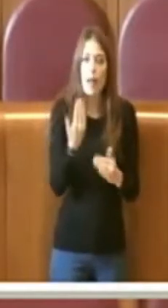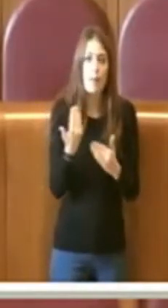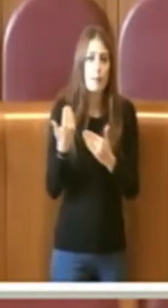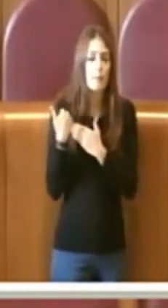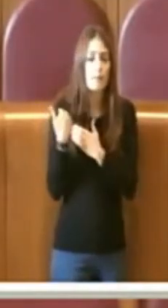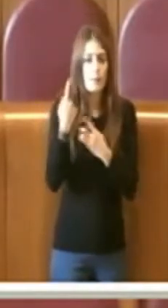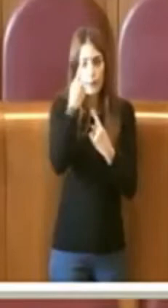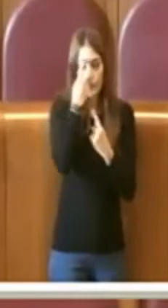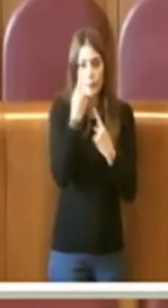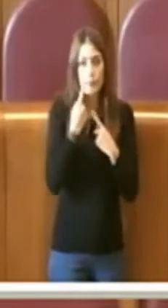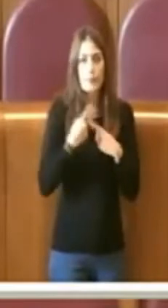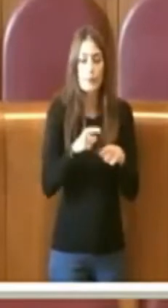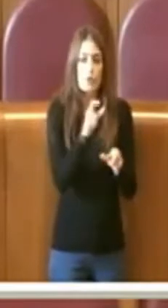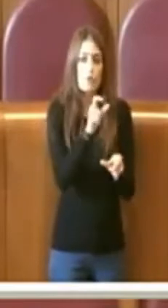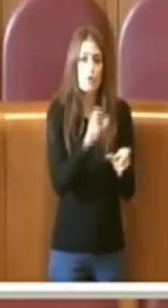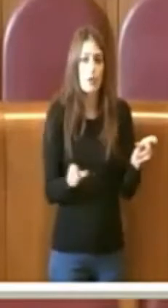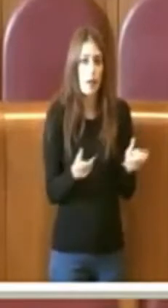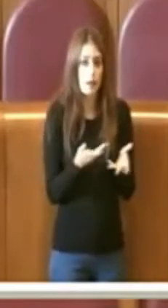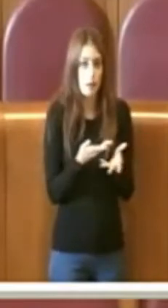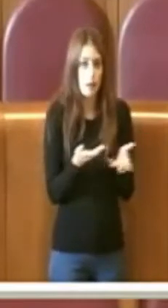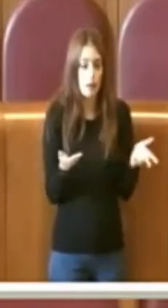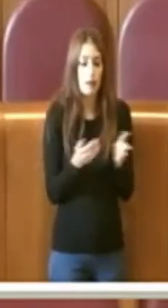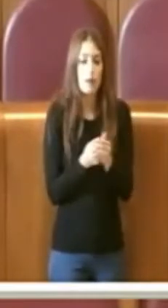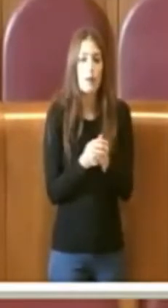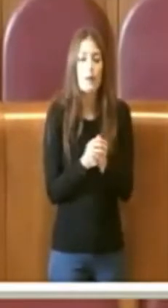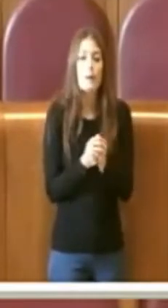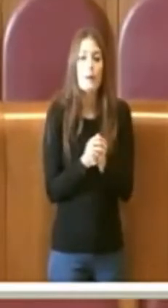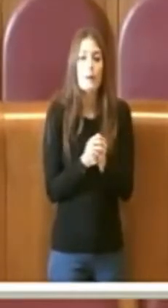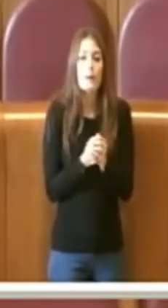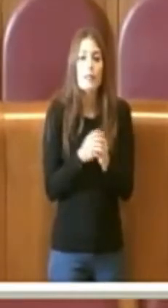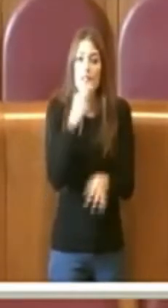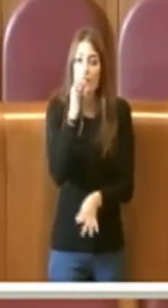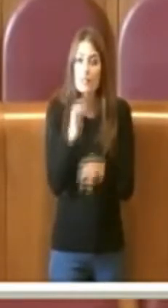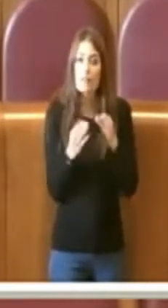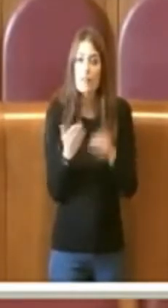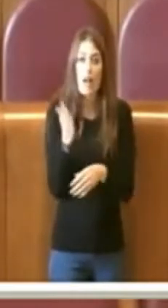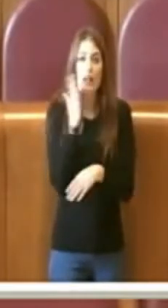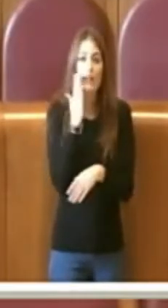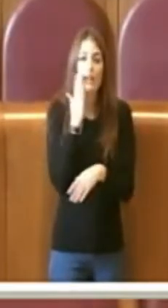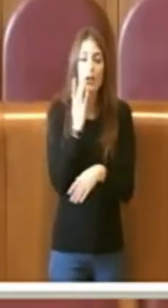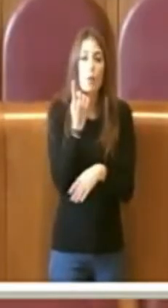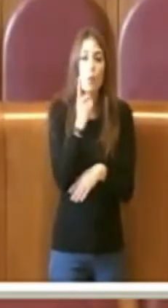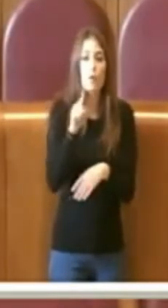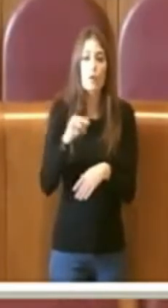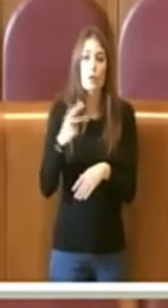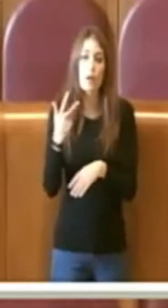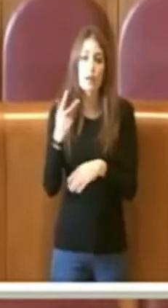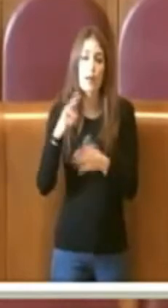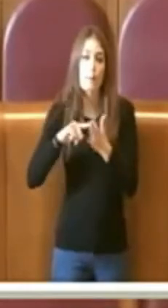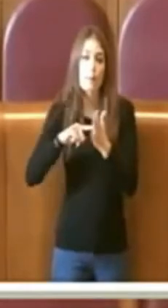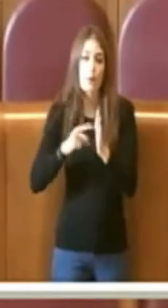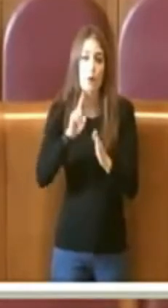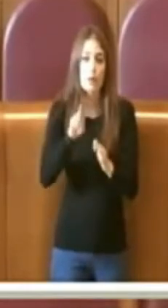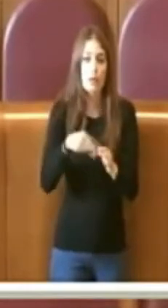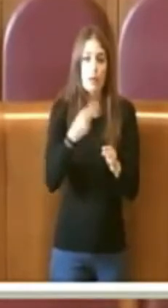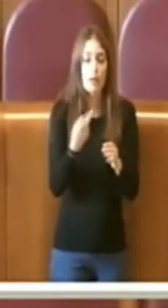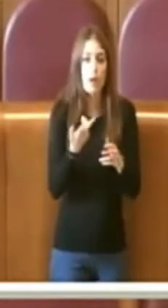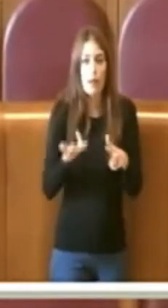cittadini. Quindi di fatto questo debito di oltre 1,3 milioni di euro si va a